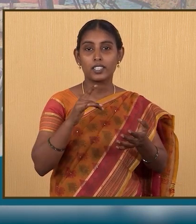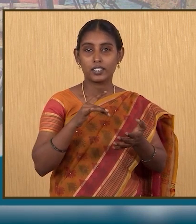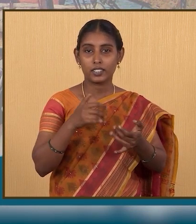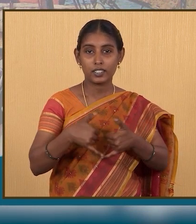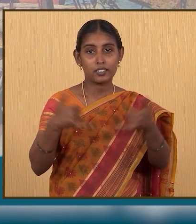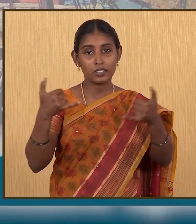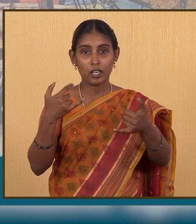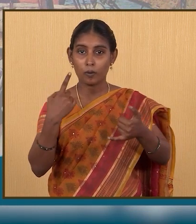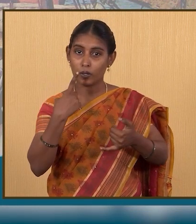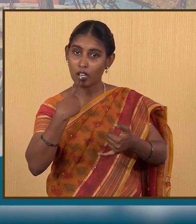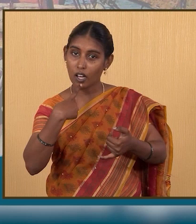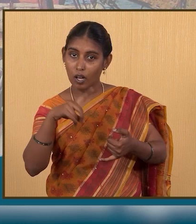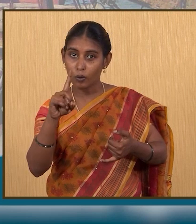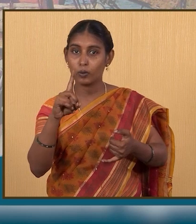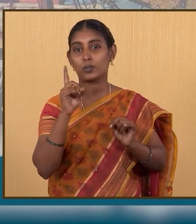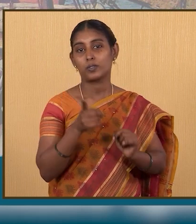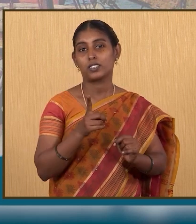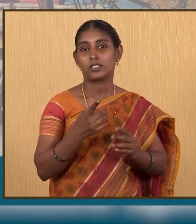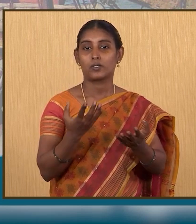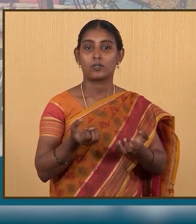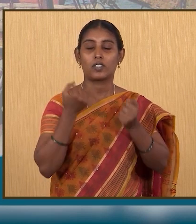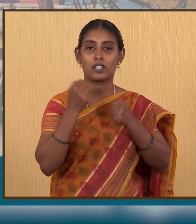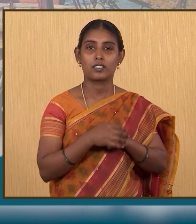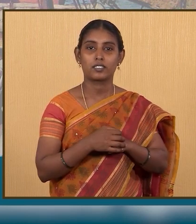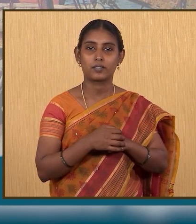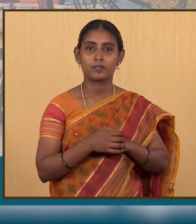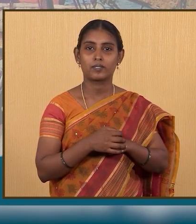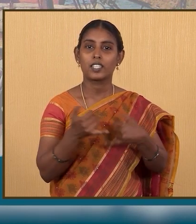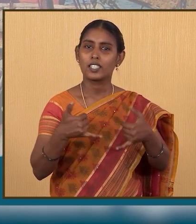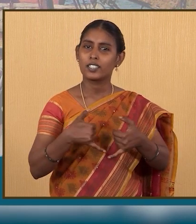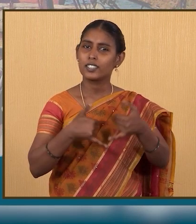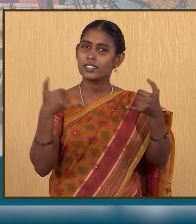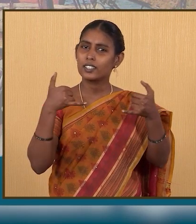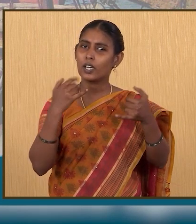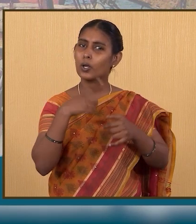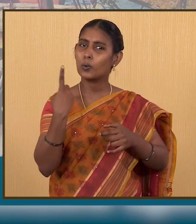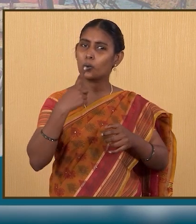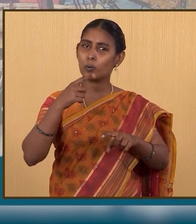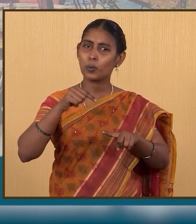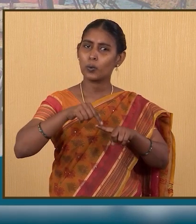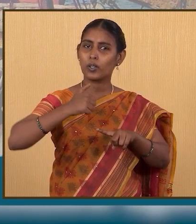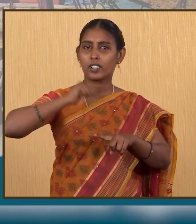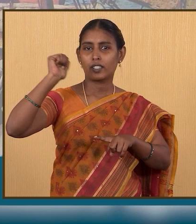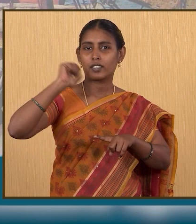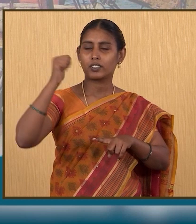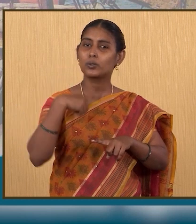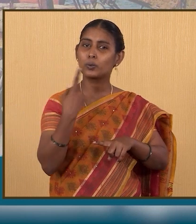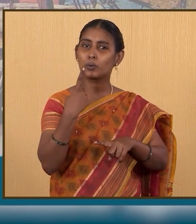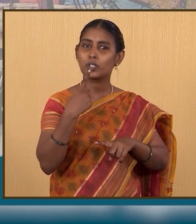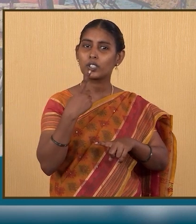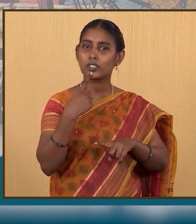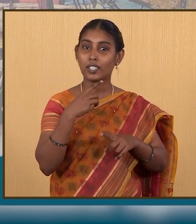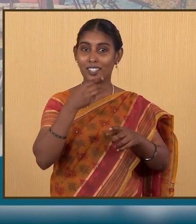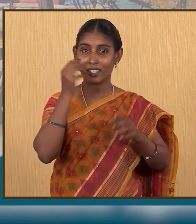அப்போ இந்தியாவில் போய் பர்மிஷன் வாங்கணும். இப்போ இந்த காலகட்டத்தில் இந்தியாவில் யாருடைய ஆட்சி இருந்தது அப்படின்னா,